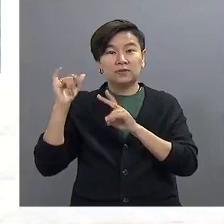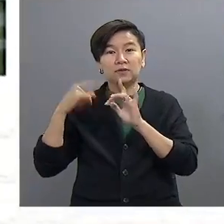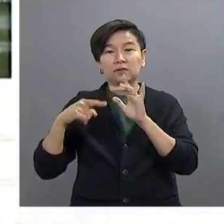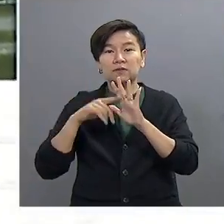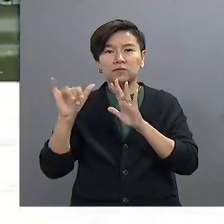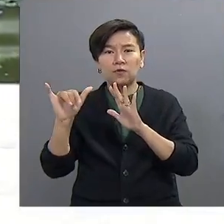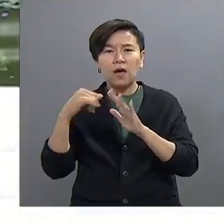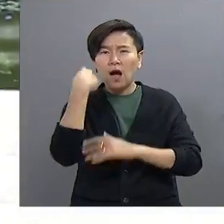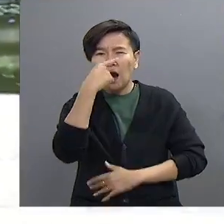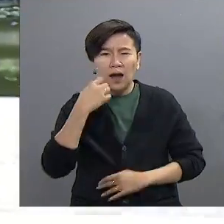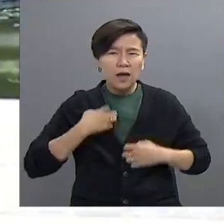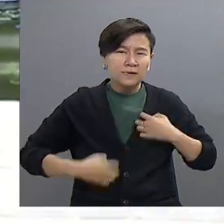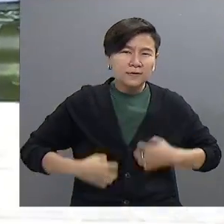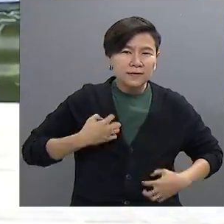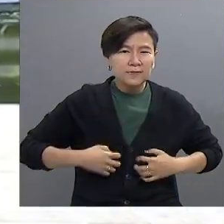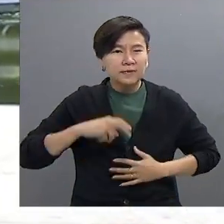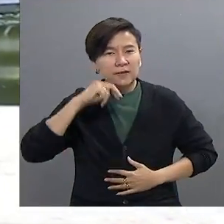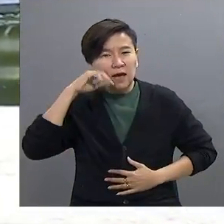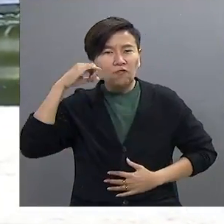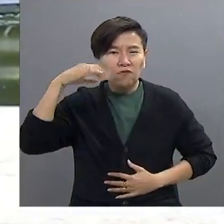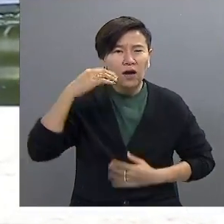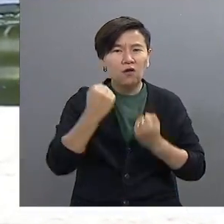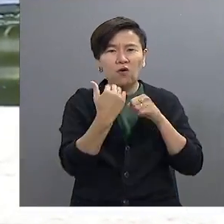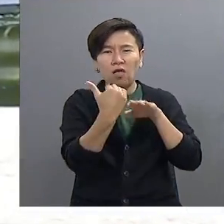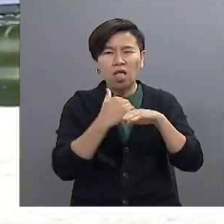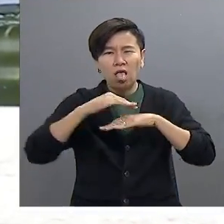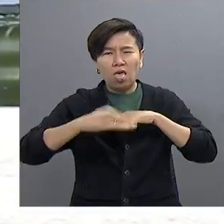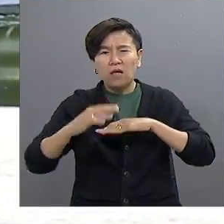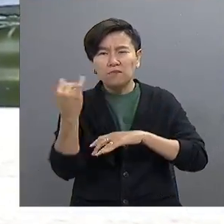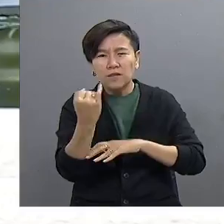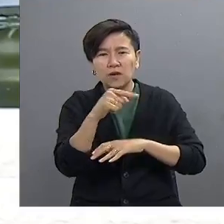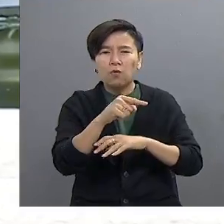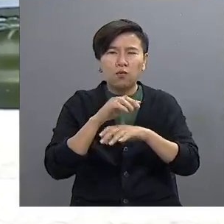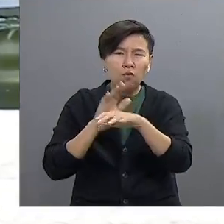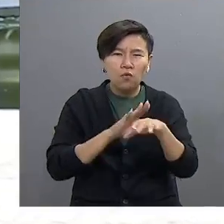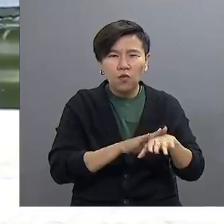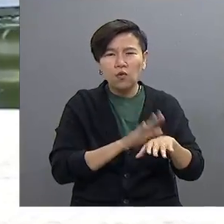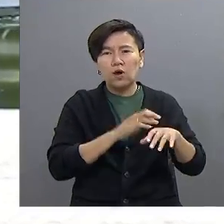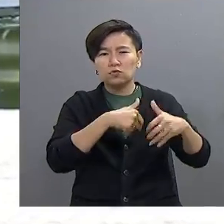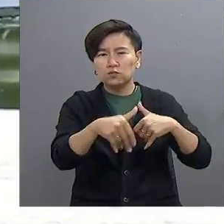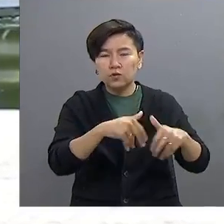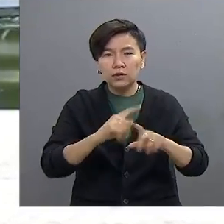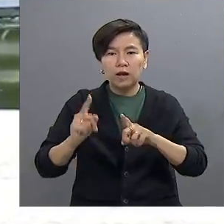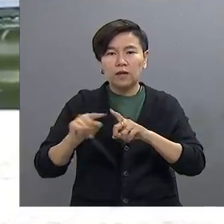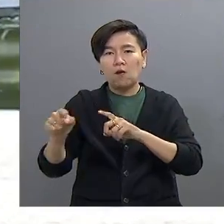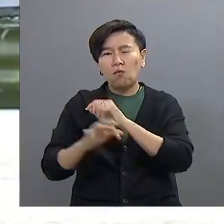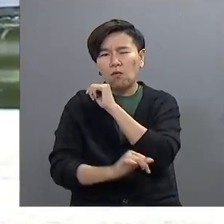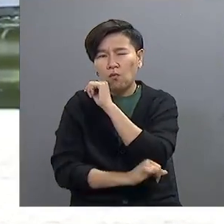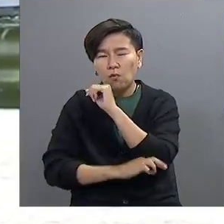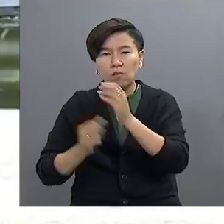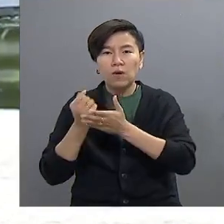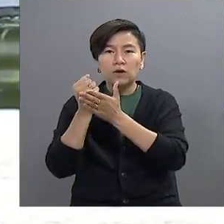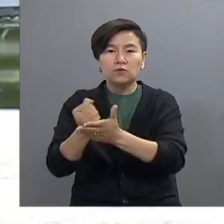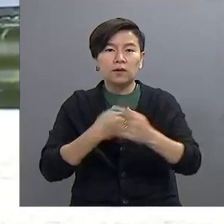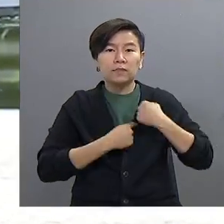คไม่ได้รับความเป็นธรรมสิ่งแวดล้อมไม่พึงประสงค์อยากจะเตือนภัยสังคมช่วยเหลือผู้ยากไร้ให้กำลังใจกันในยามนี้นะคะเรียนเชิญเลย